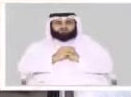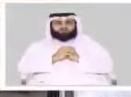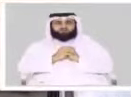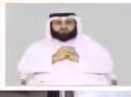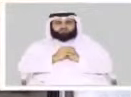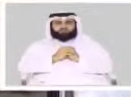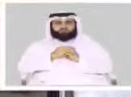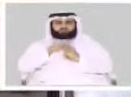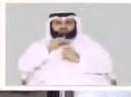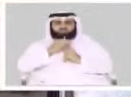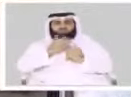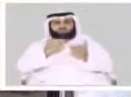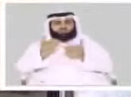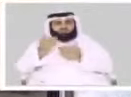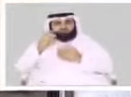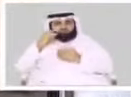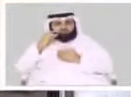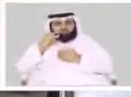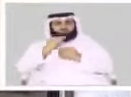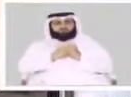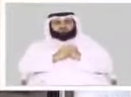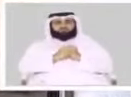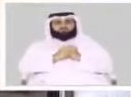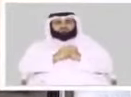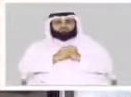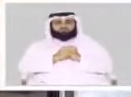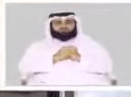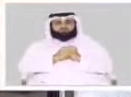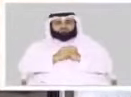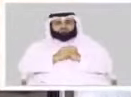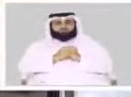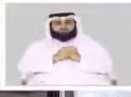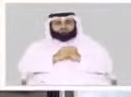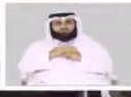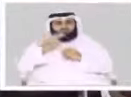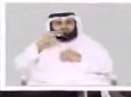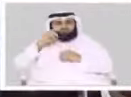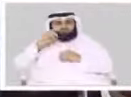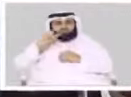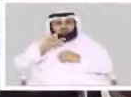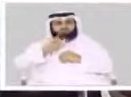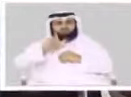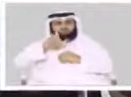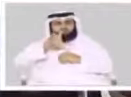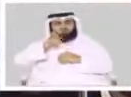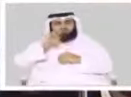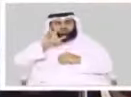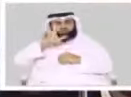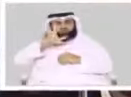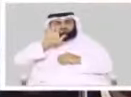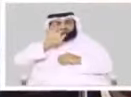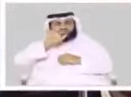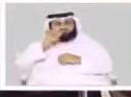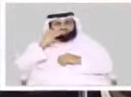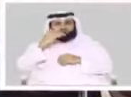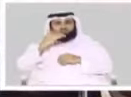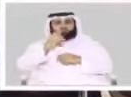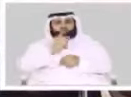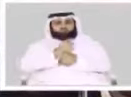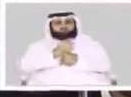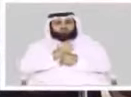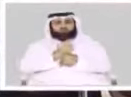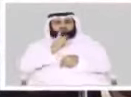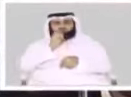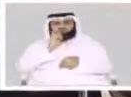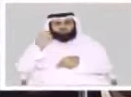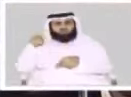أرحب بفضيلة أخي وشيخي الأستاذ الدكتور عبد الله بن وكيل الشيخ، أستاذ السنة